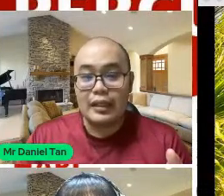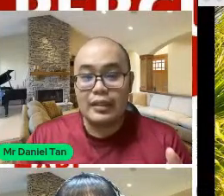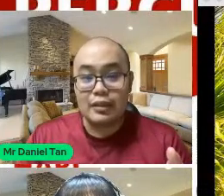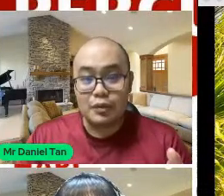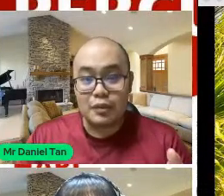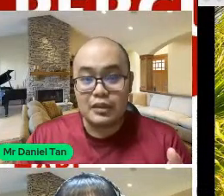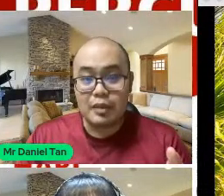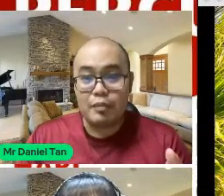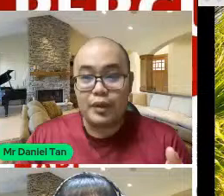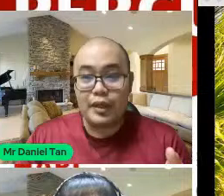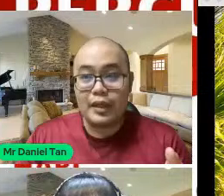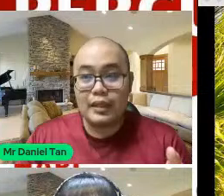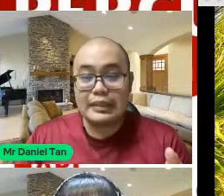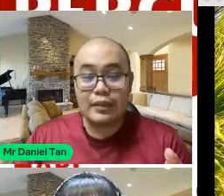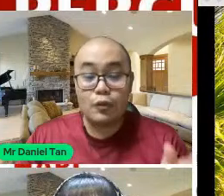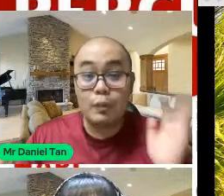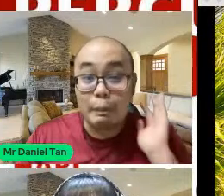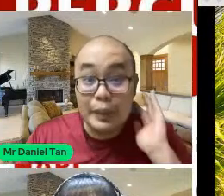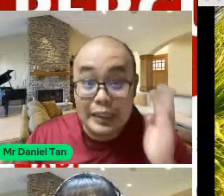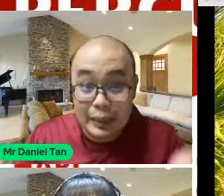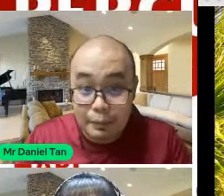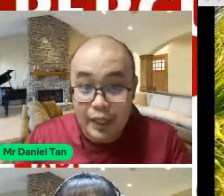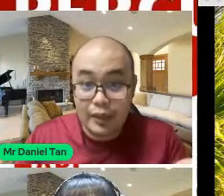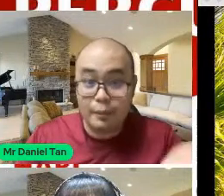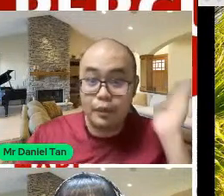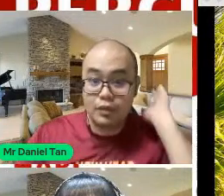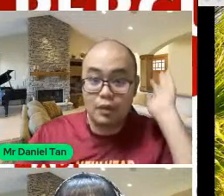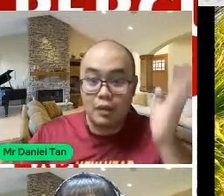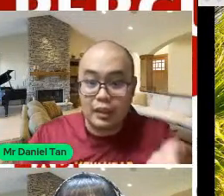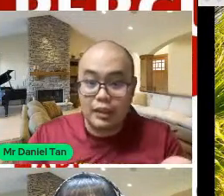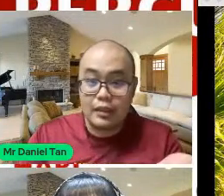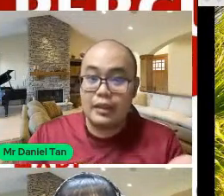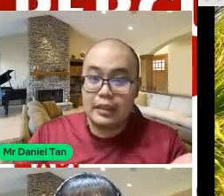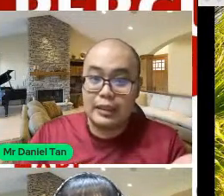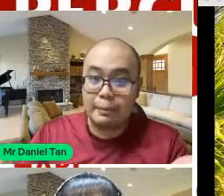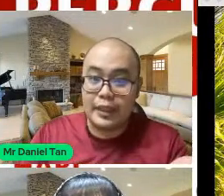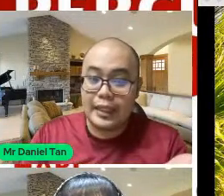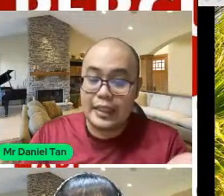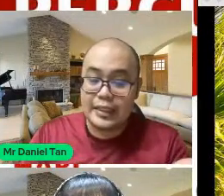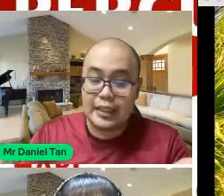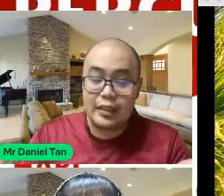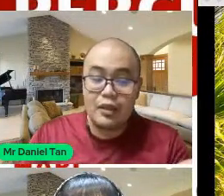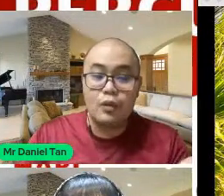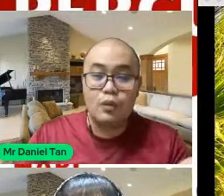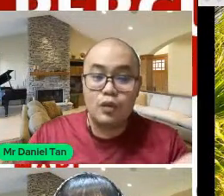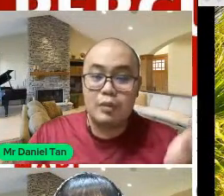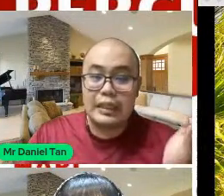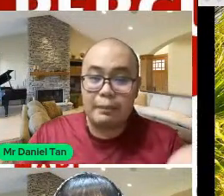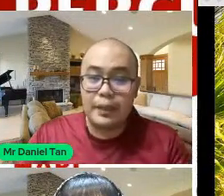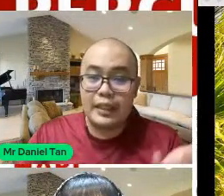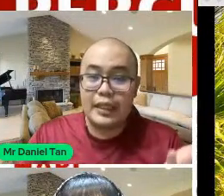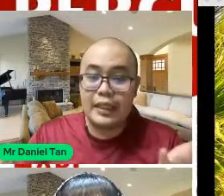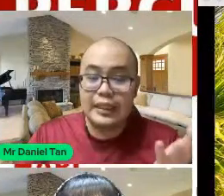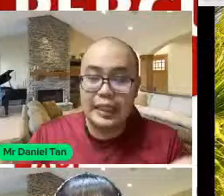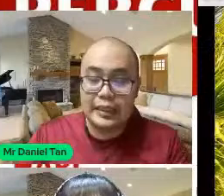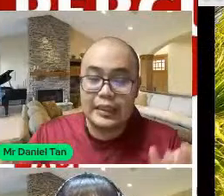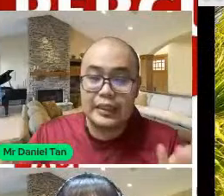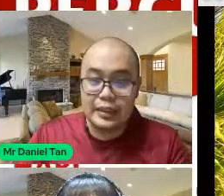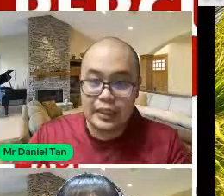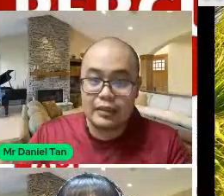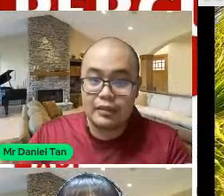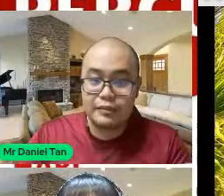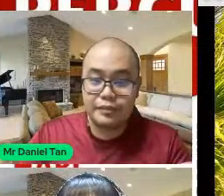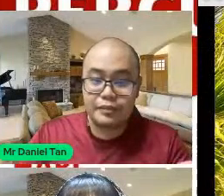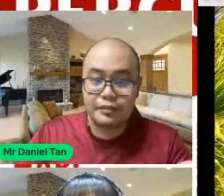lagi Teluk Sebab mereka sanggup menebang potong kepala gajah untuk mendapatkan